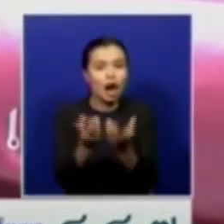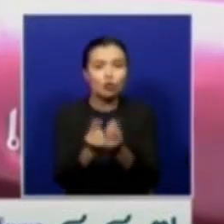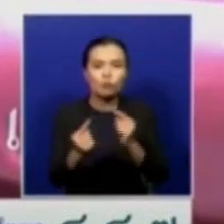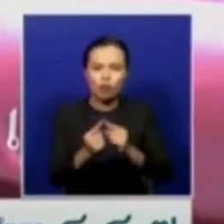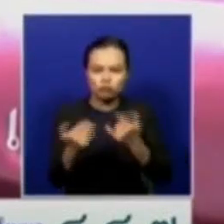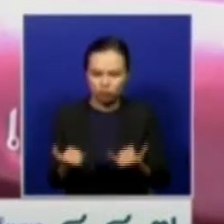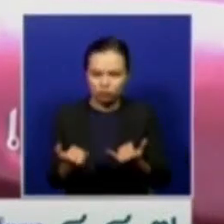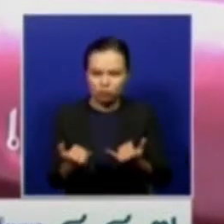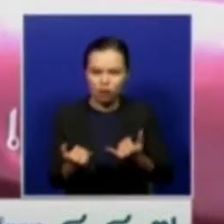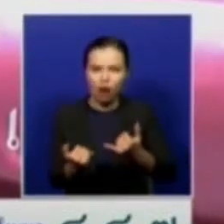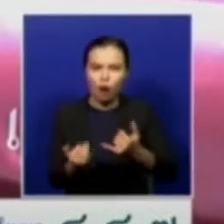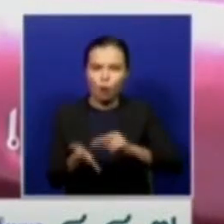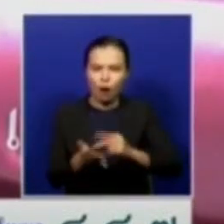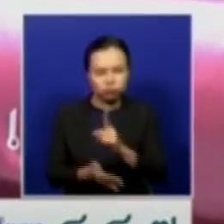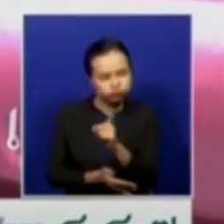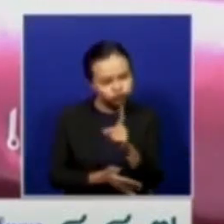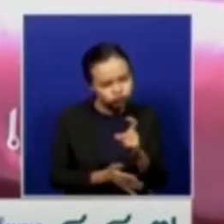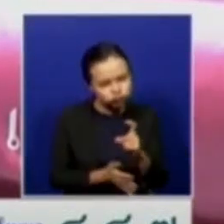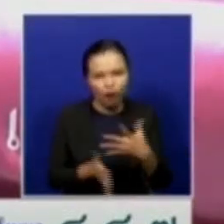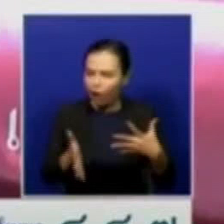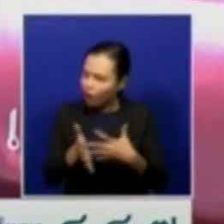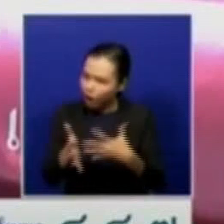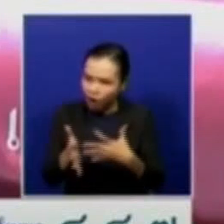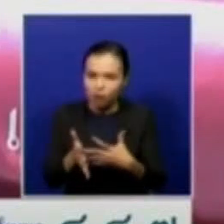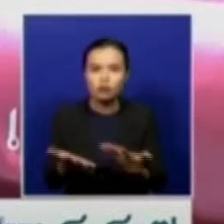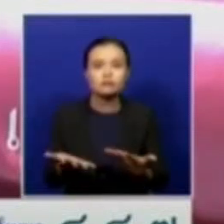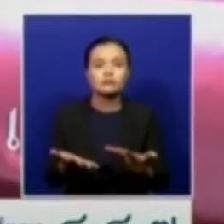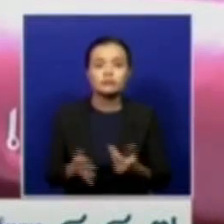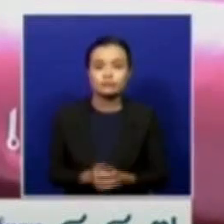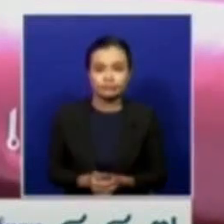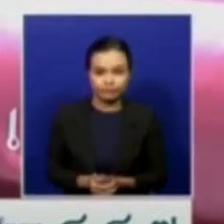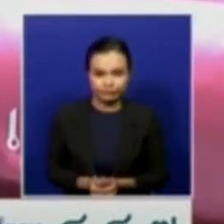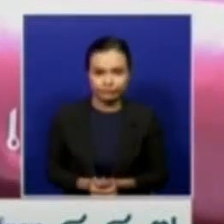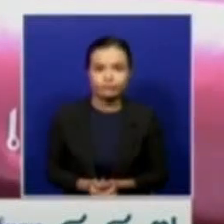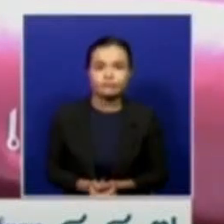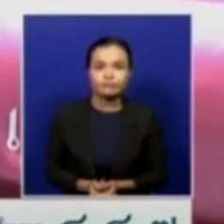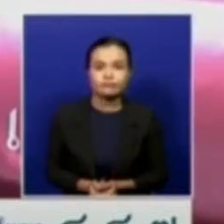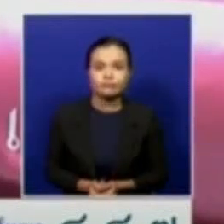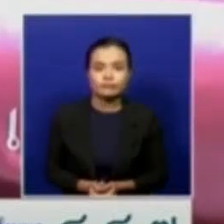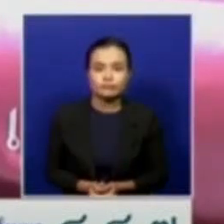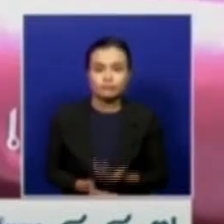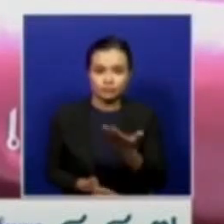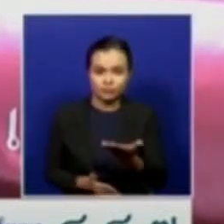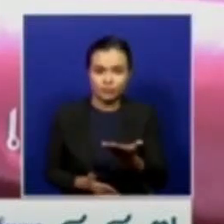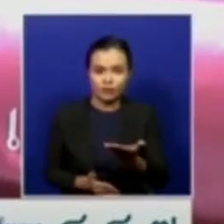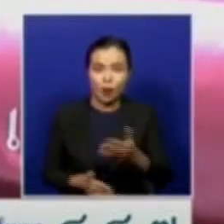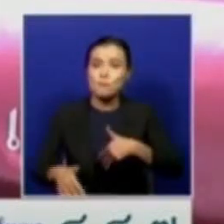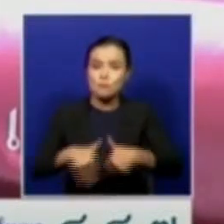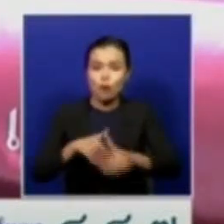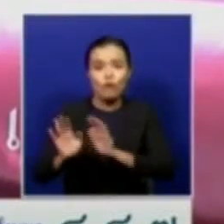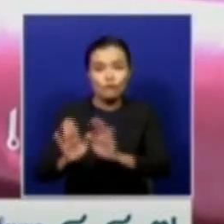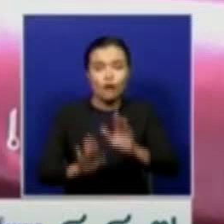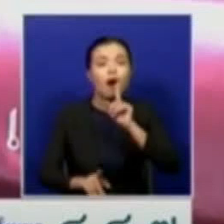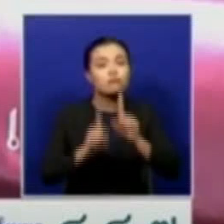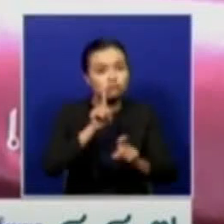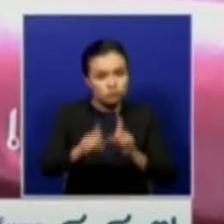อบว่ามีเงินในกระเป๋าเท่าไหร่แต่เมื่อไม่ต้องใช้เงินตัวเองจ่ายหนี้จึงขอกู้แบบเต็มที่โดยไม่มีรายละเอียดโครงการหรือว่าจะเอา